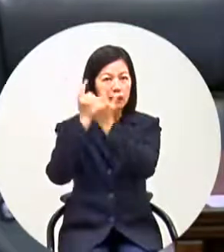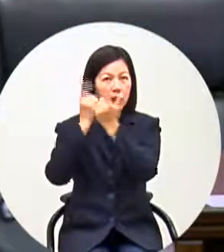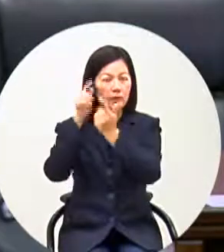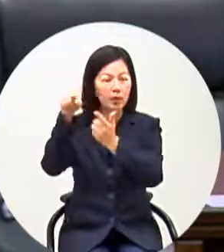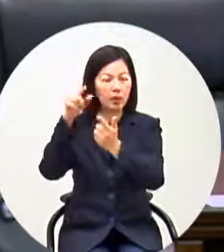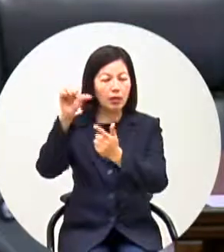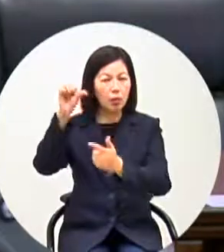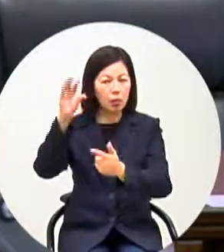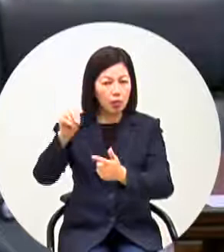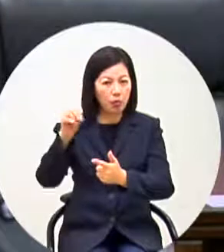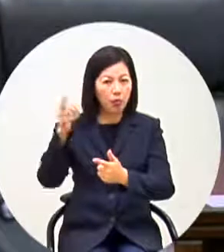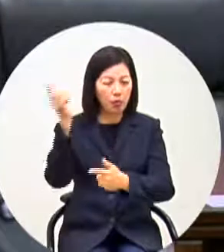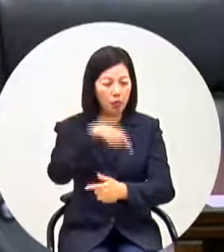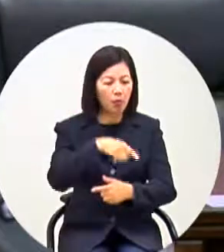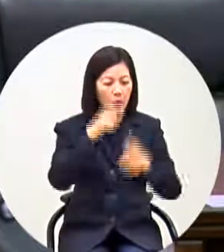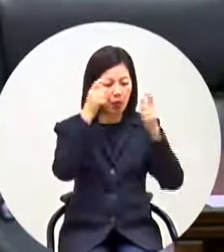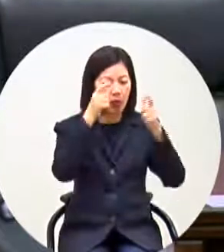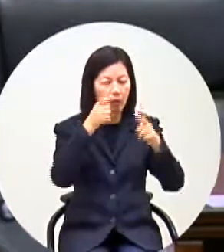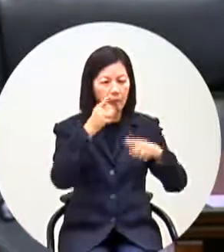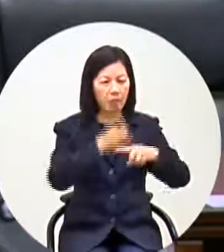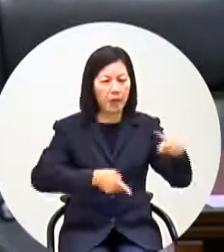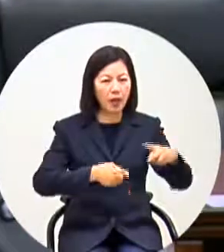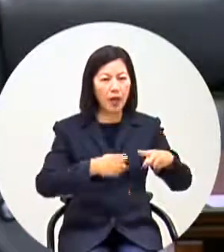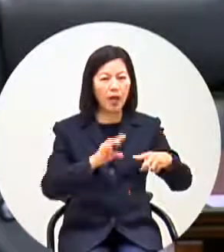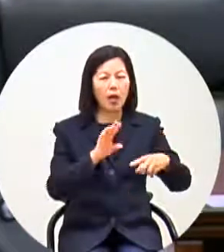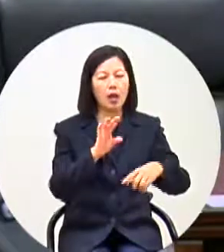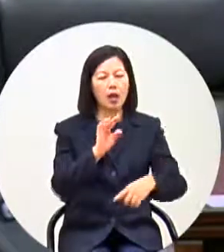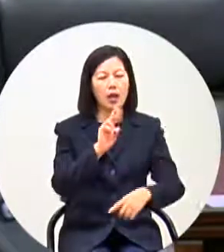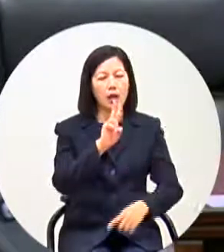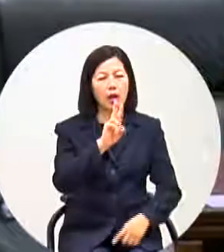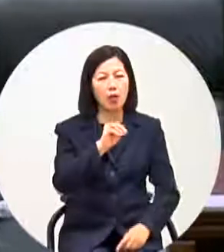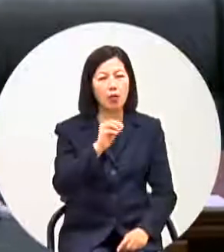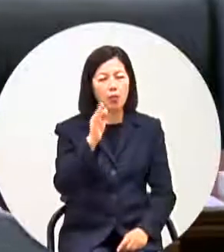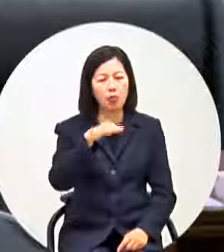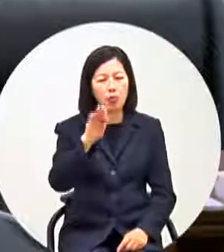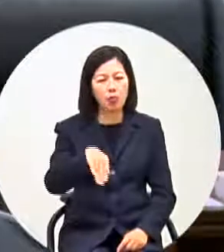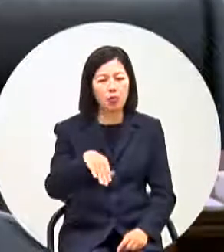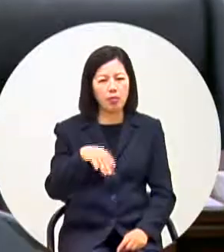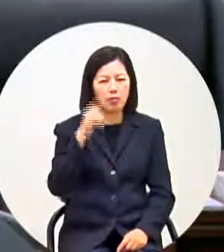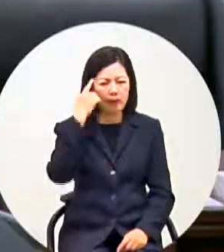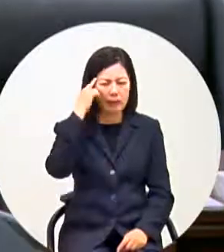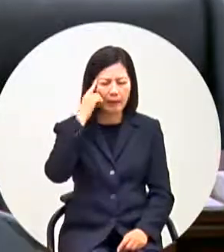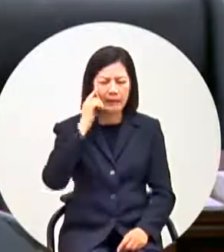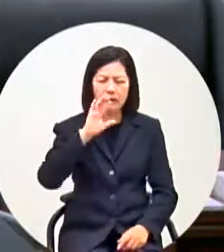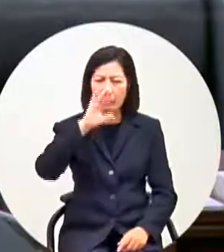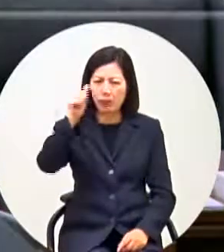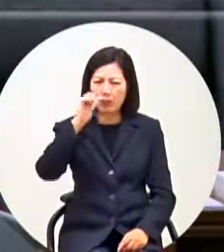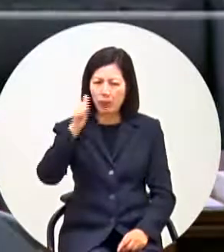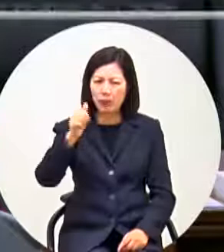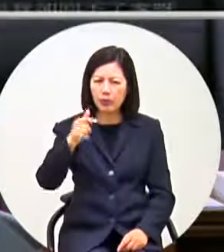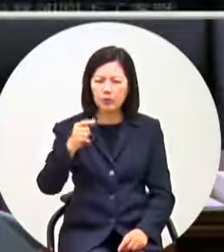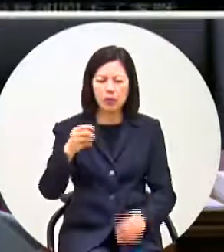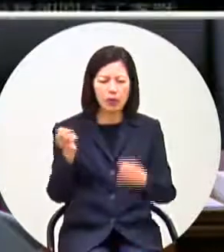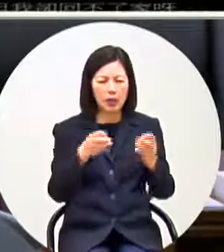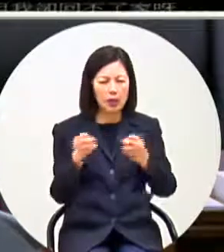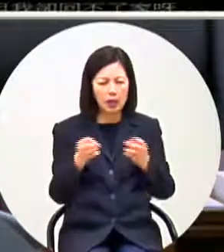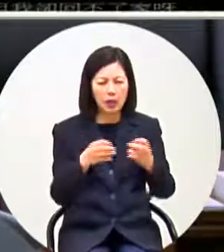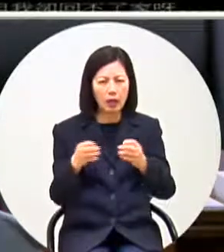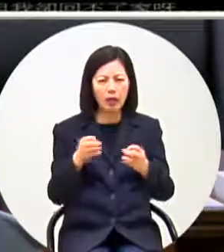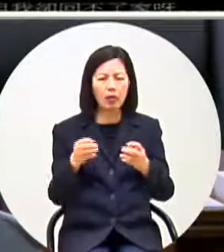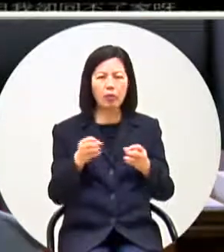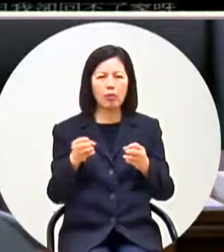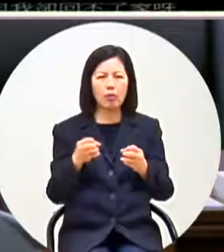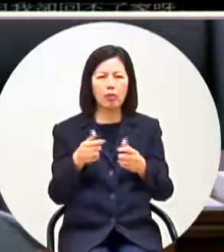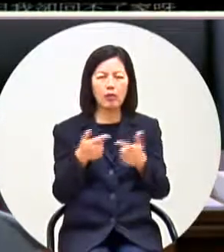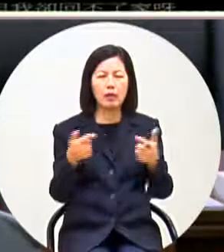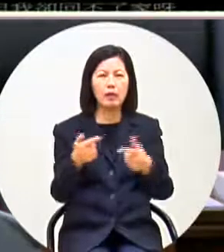其实他们都很想回家哦。这个受到非常热烈的讨论的贴文哦，其实我们高雄年轻人